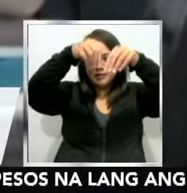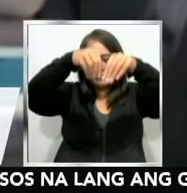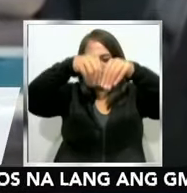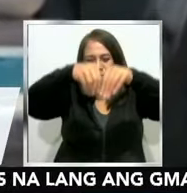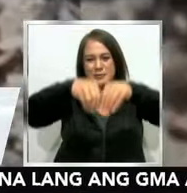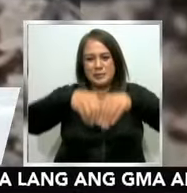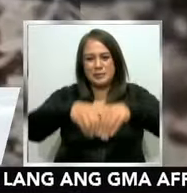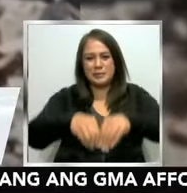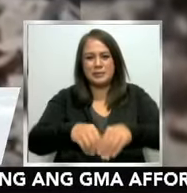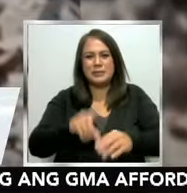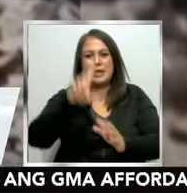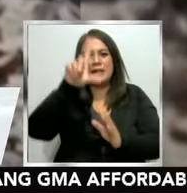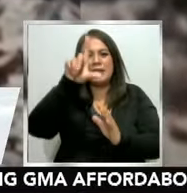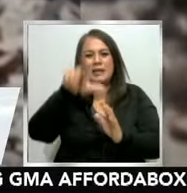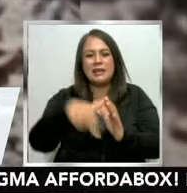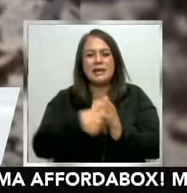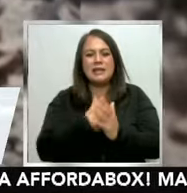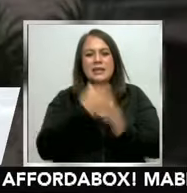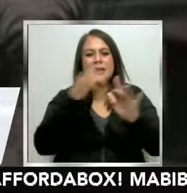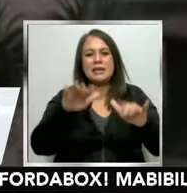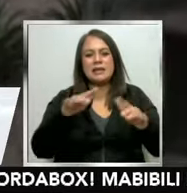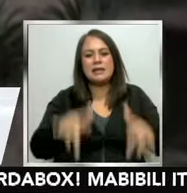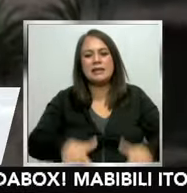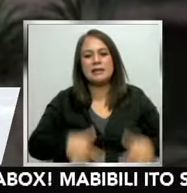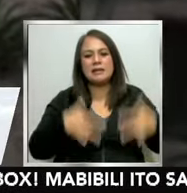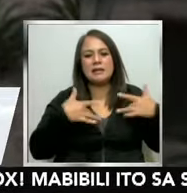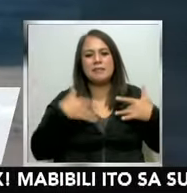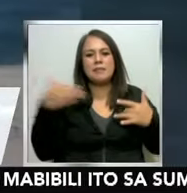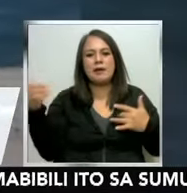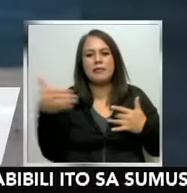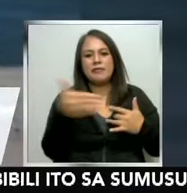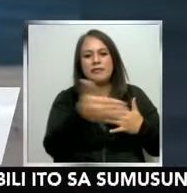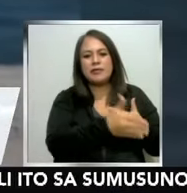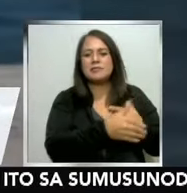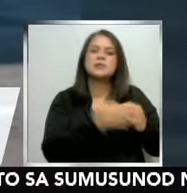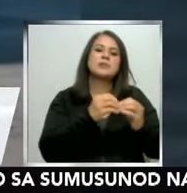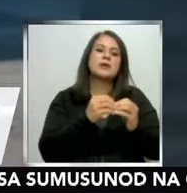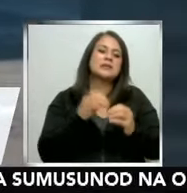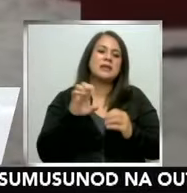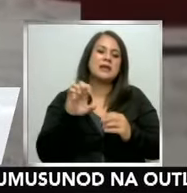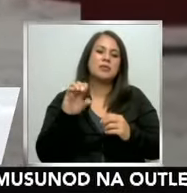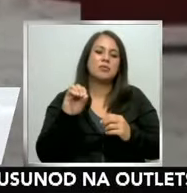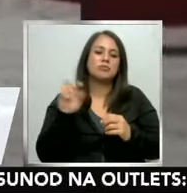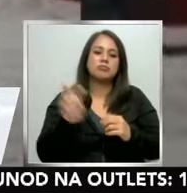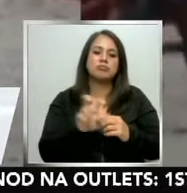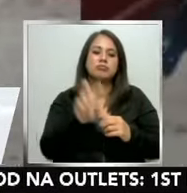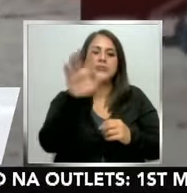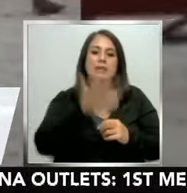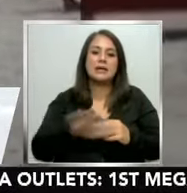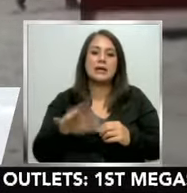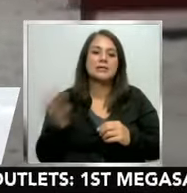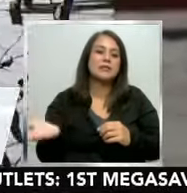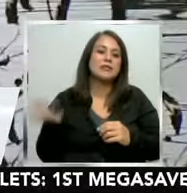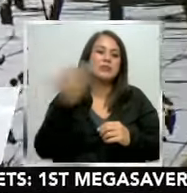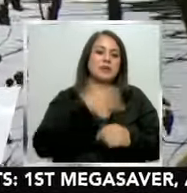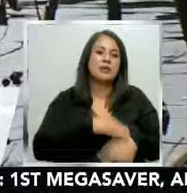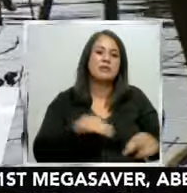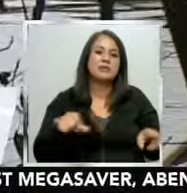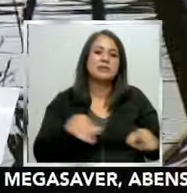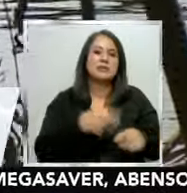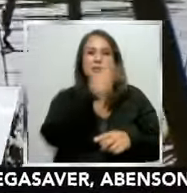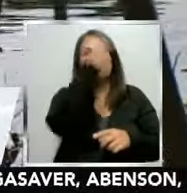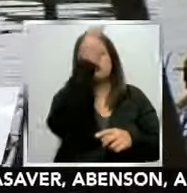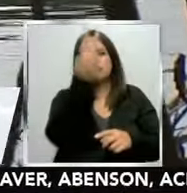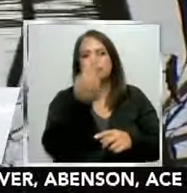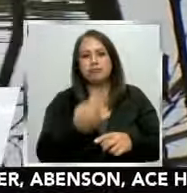kinalaunan ay titira ng mga isda, kaya magsisilbing ecotourism site na makakahikayat daw sa mga diver.